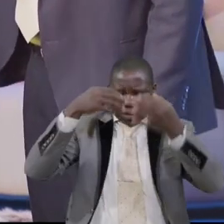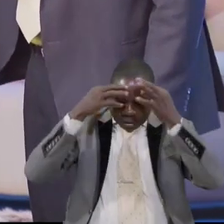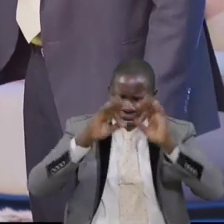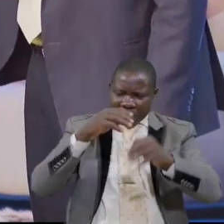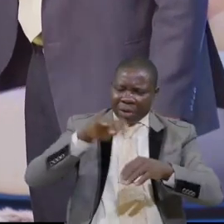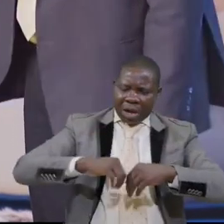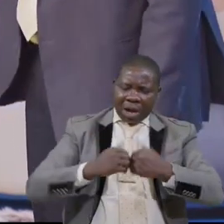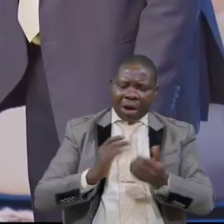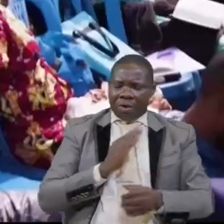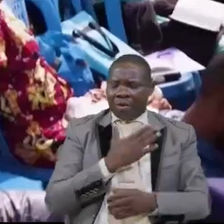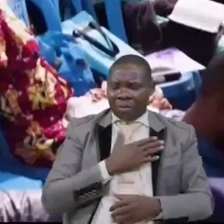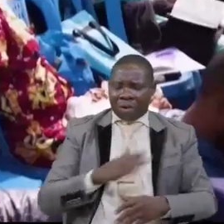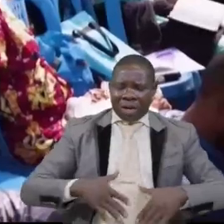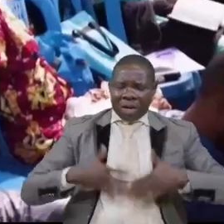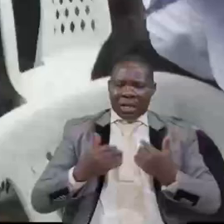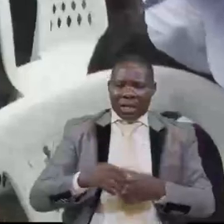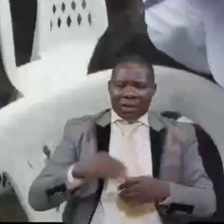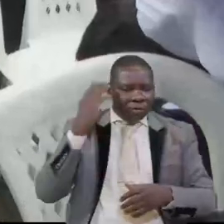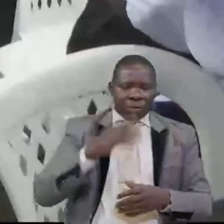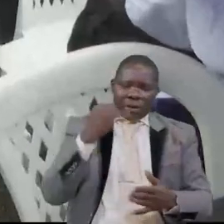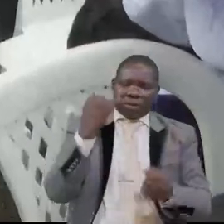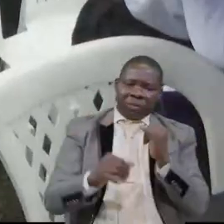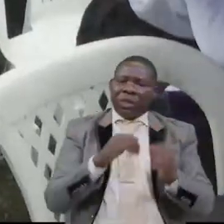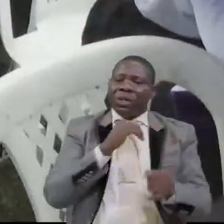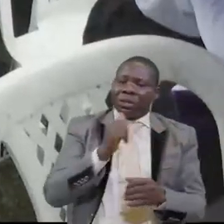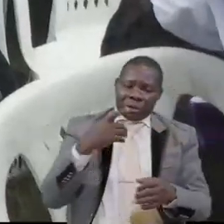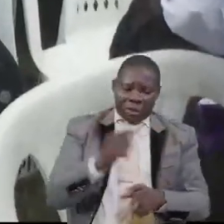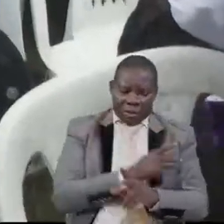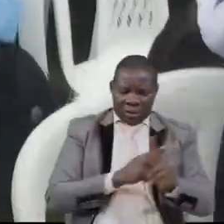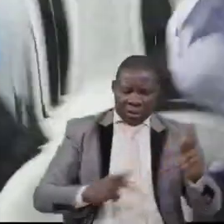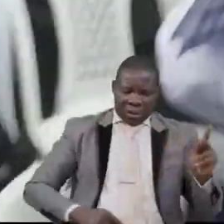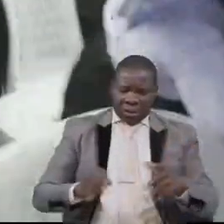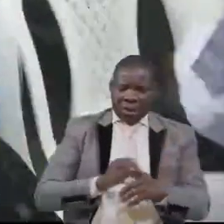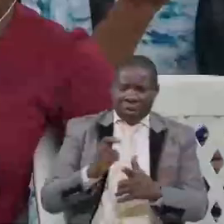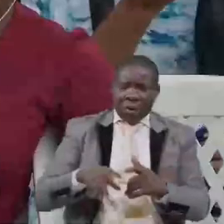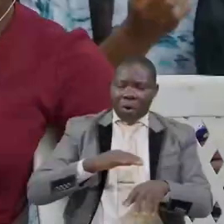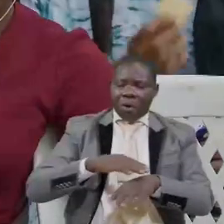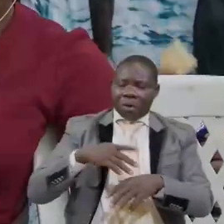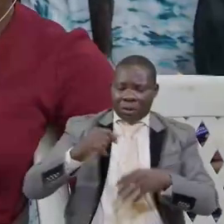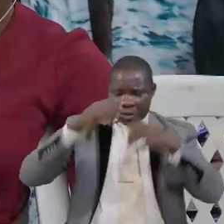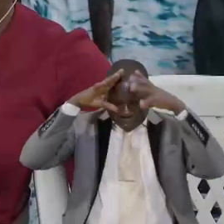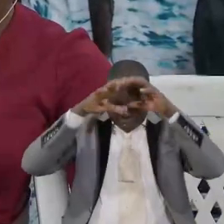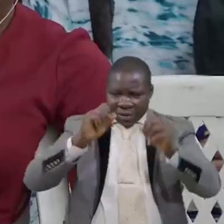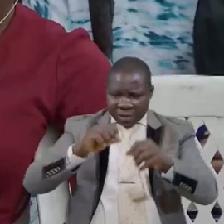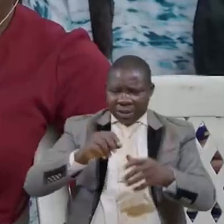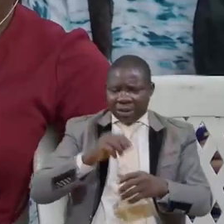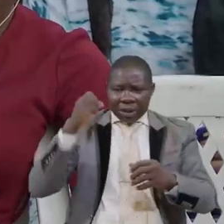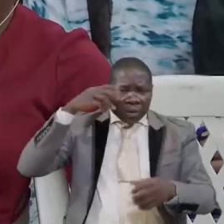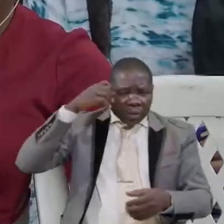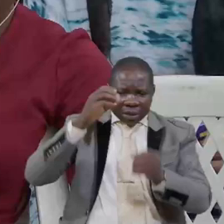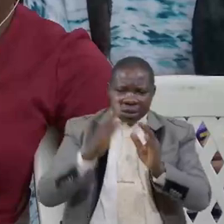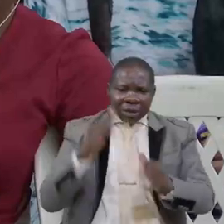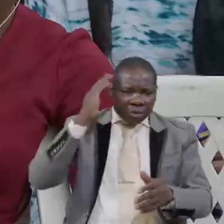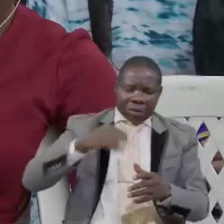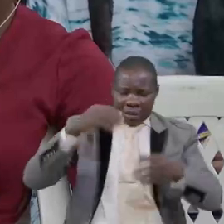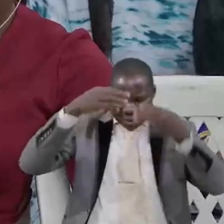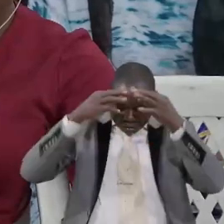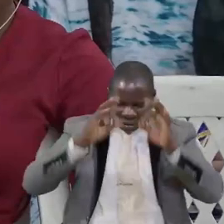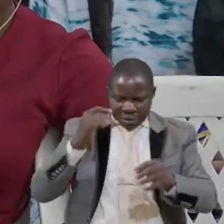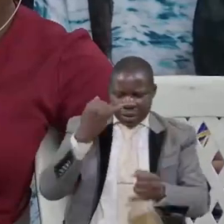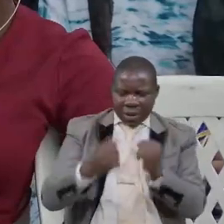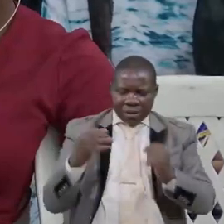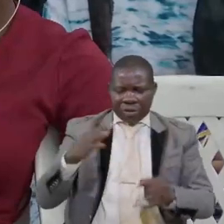siryus ou Darius ou des magiciens ou les asologue ou les présidents personne ne va déterminer la fin de ma vie il a